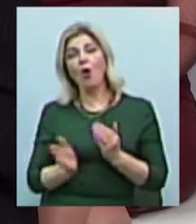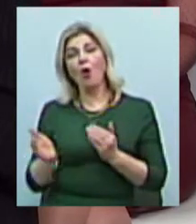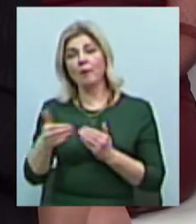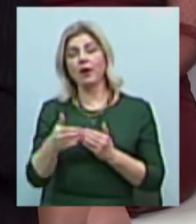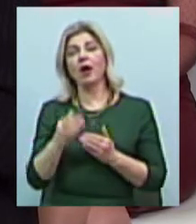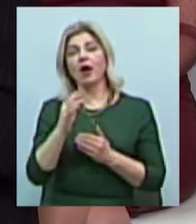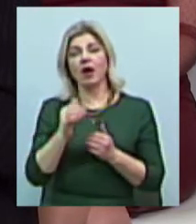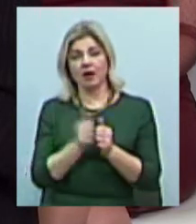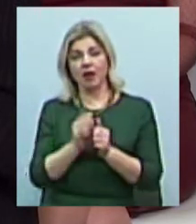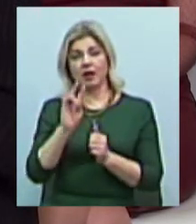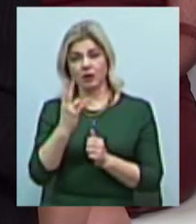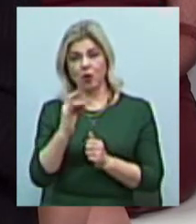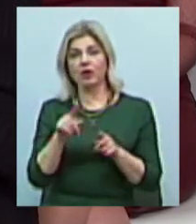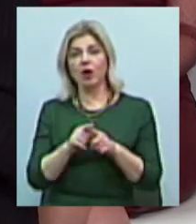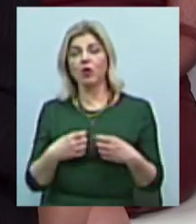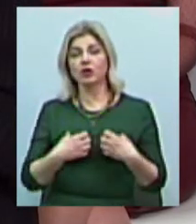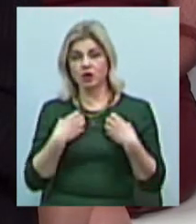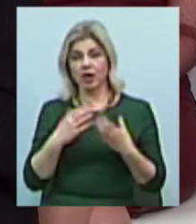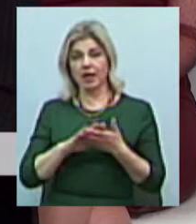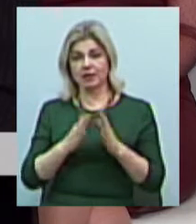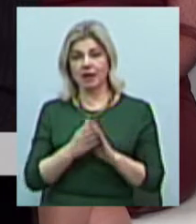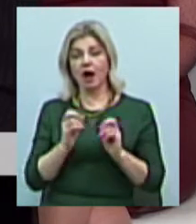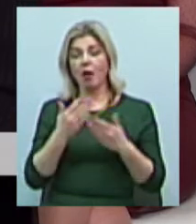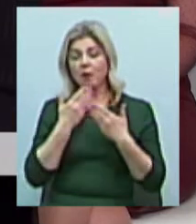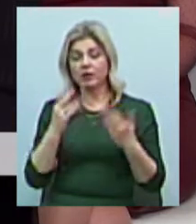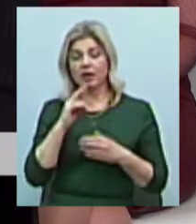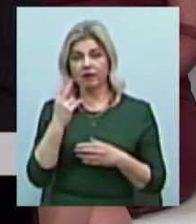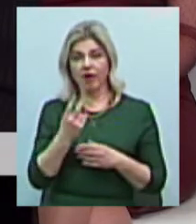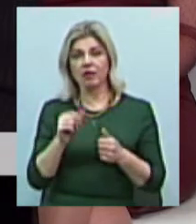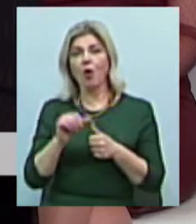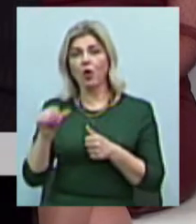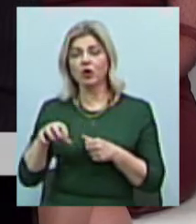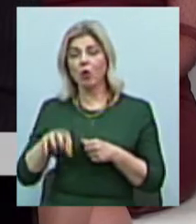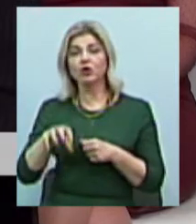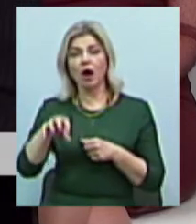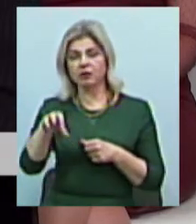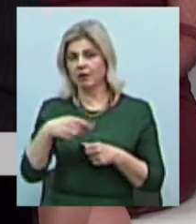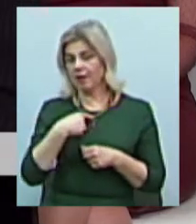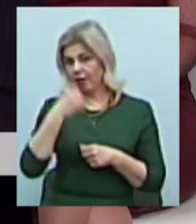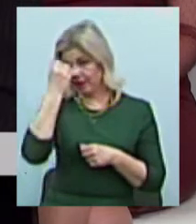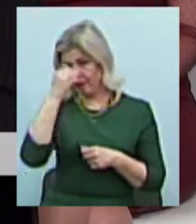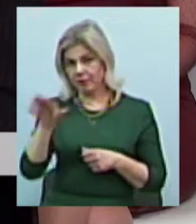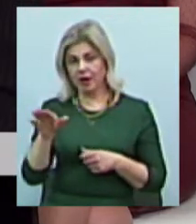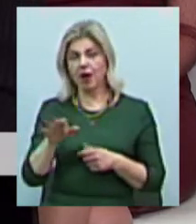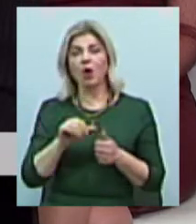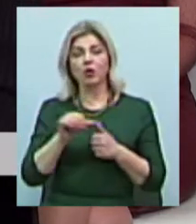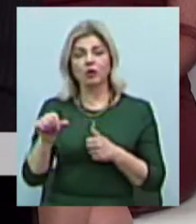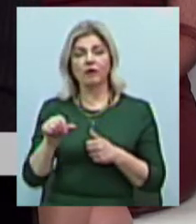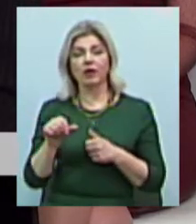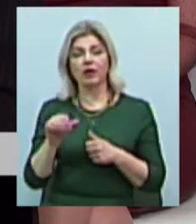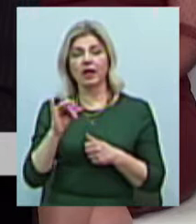довкола Миколаєва, і такого жахливого стану, як за останні 2 роки на окремих ділянках, я не пам'ятаю. Ну, особливо від